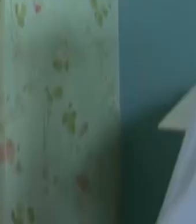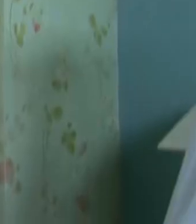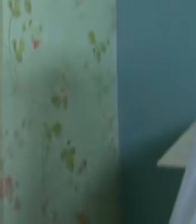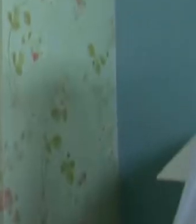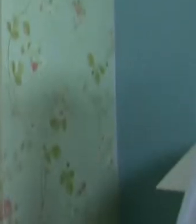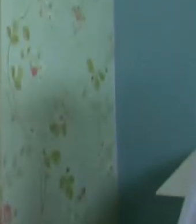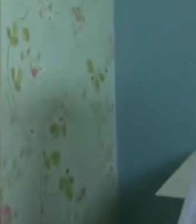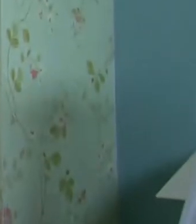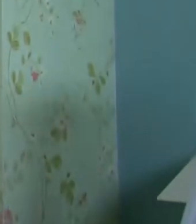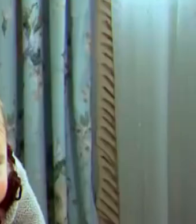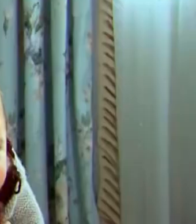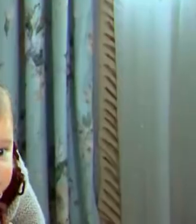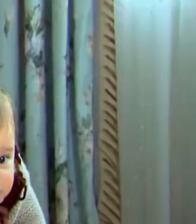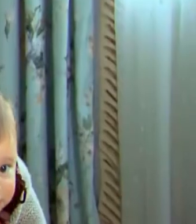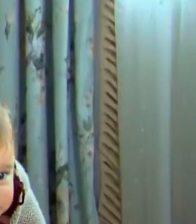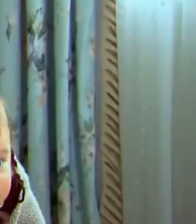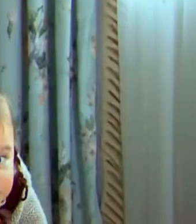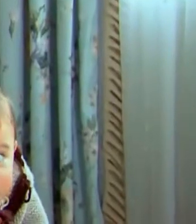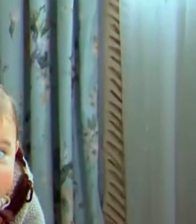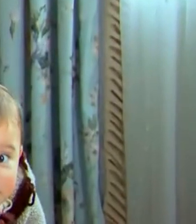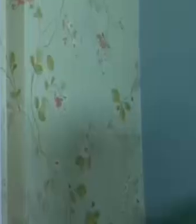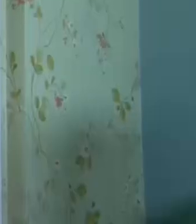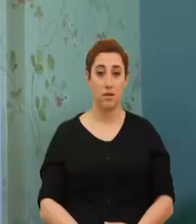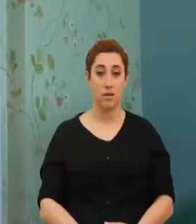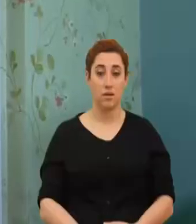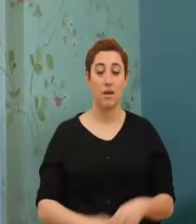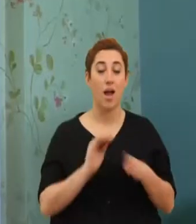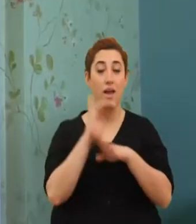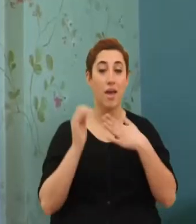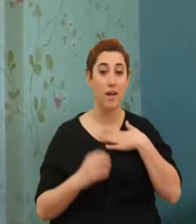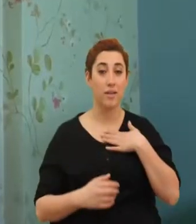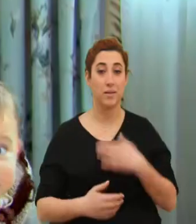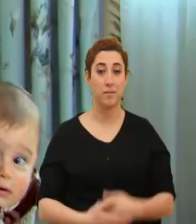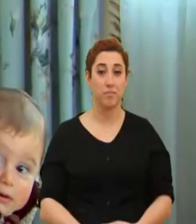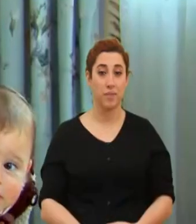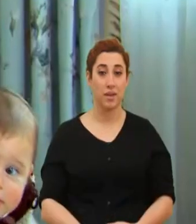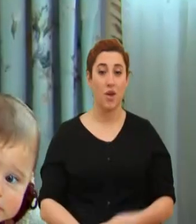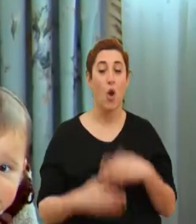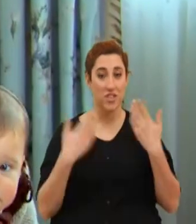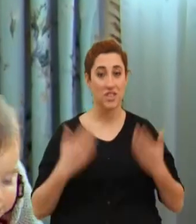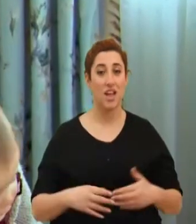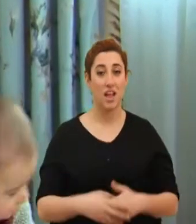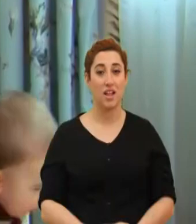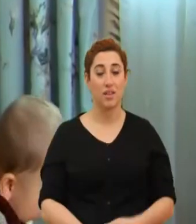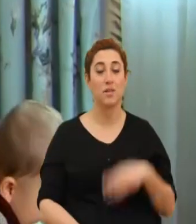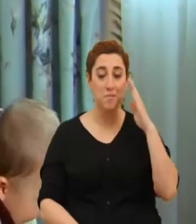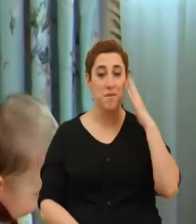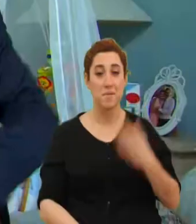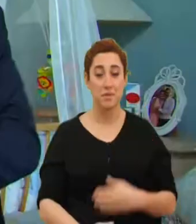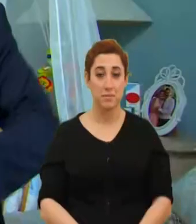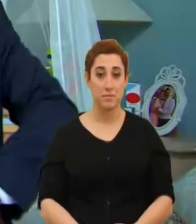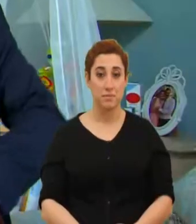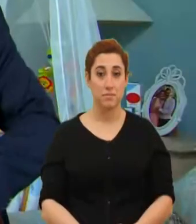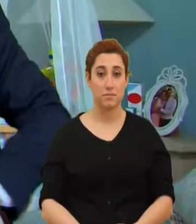bir elbiseyle bulduk onu. Saçlarını topuz yapmış, çok bakımlı, şık. Hayatım, hoş geldin. Hoş